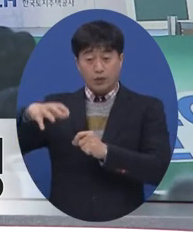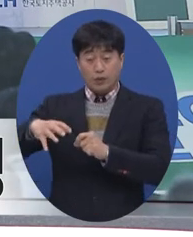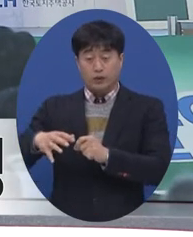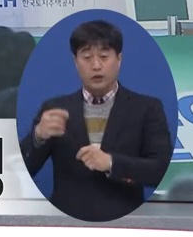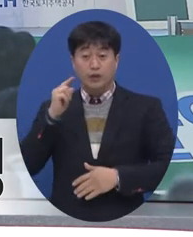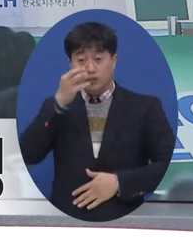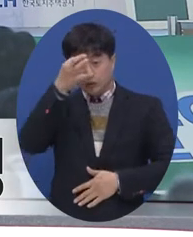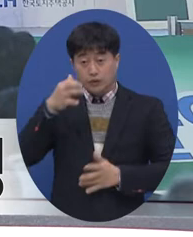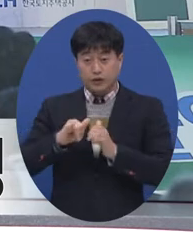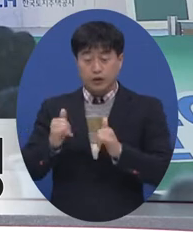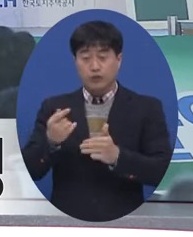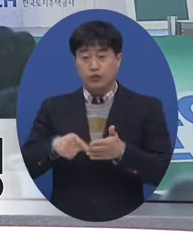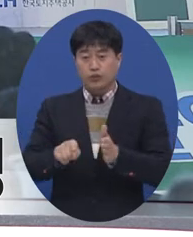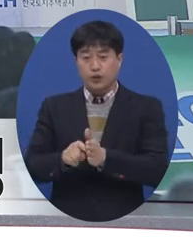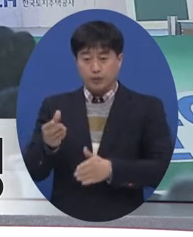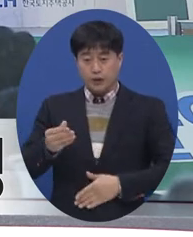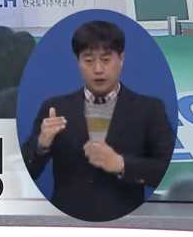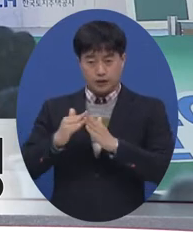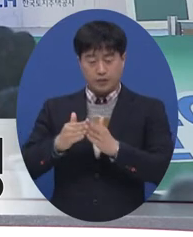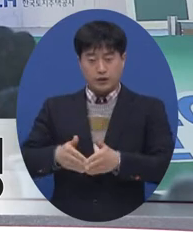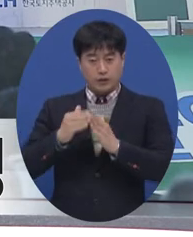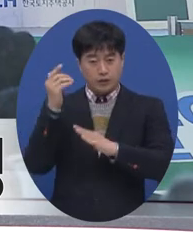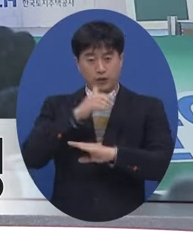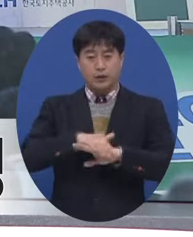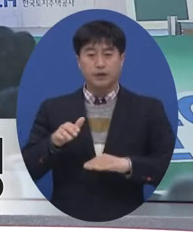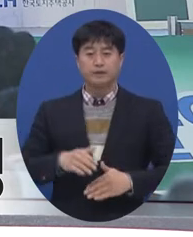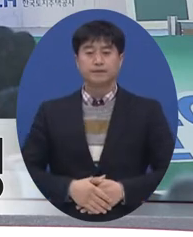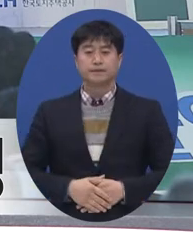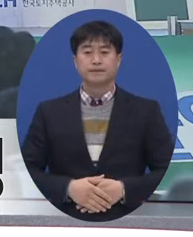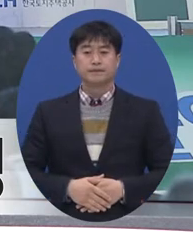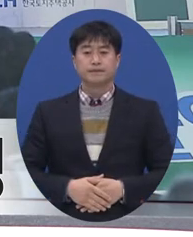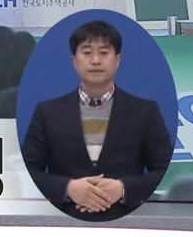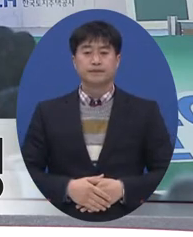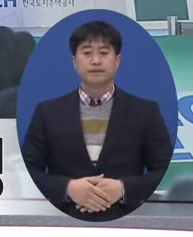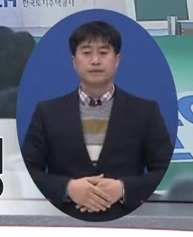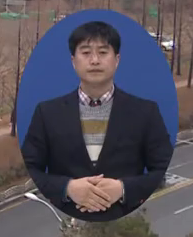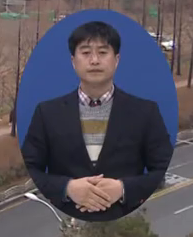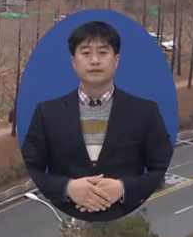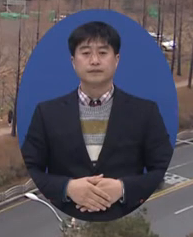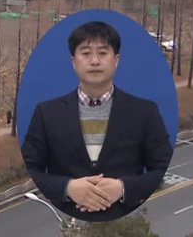조성될 예정이라 눈길을 끕니다. 앵커 리포트 함께 보시죠.